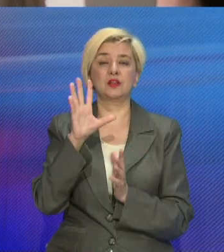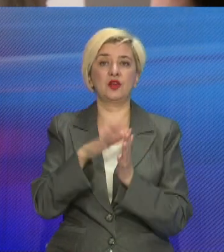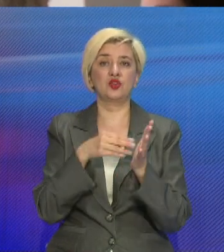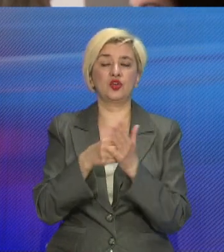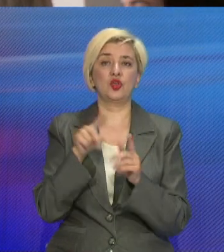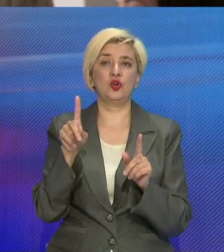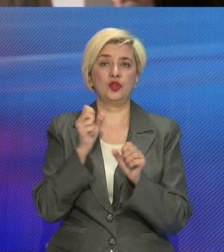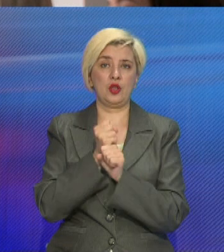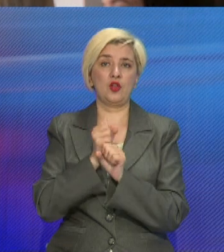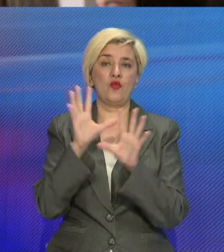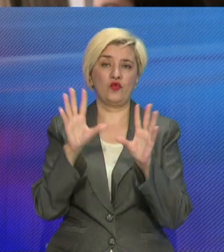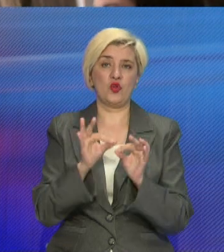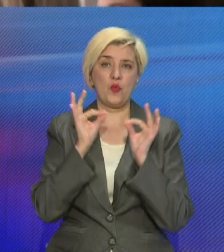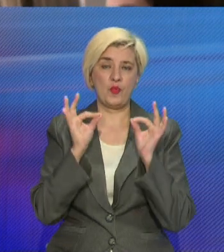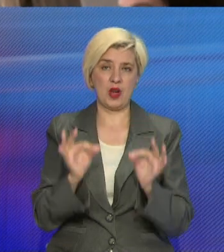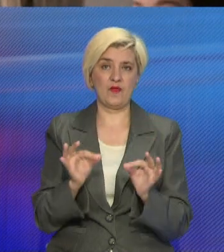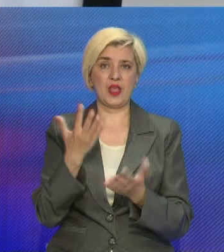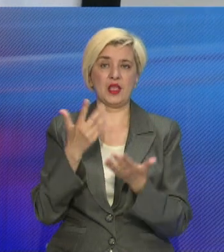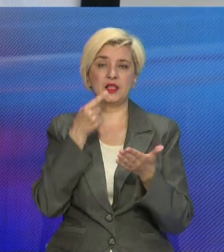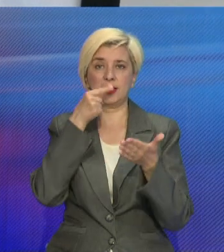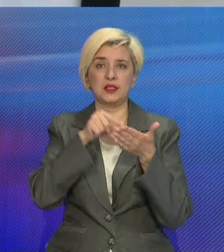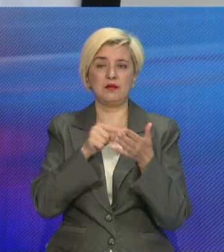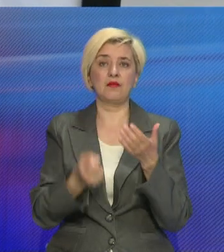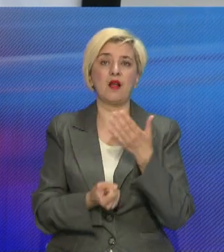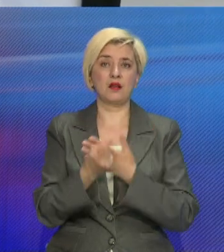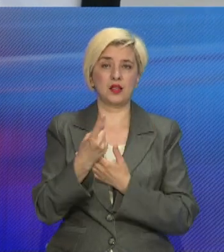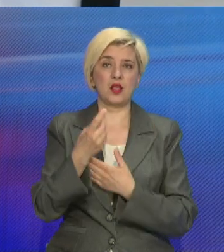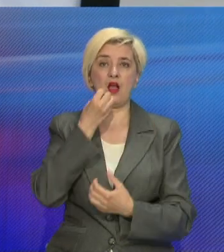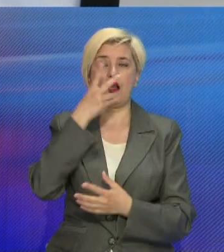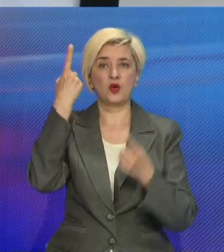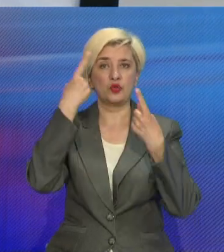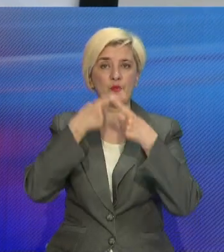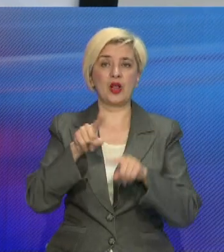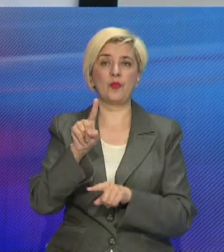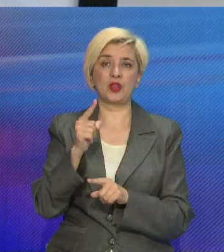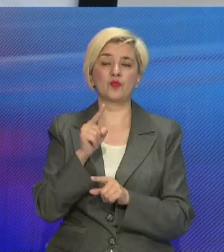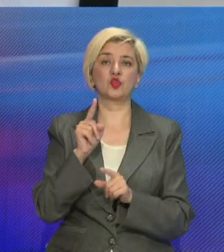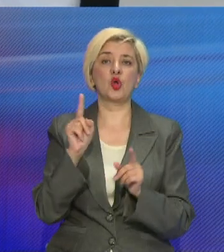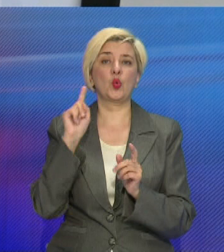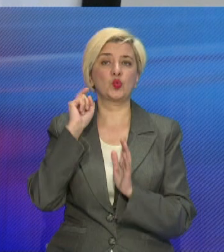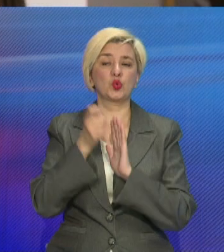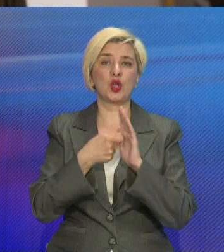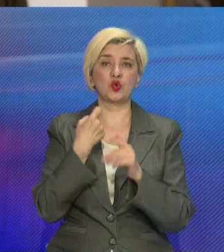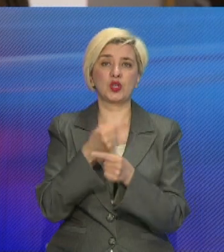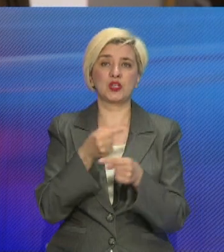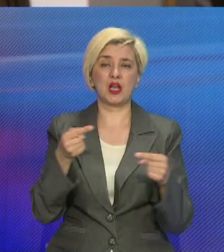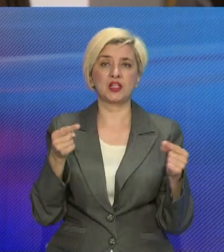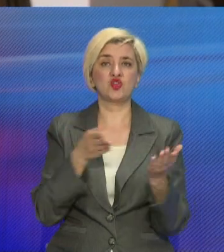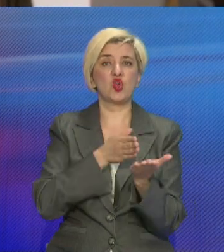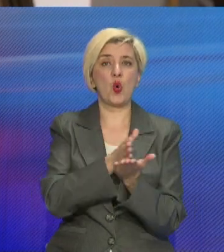сделал, а делаю все правильно, если здесь оказался. Хороший проект, потому что узнаешь с различных